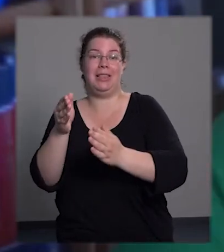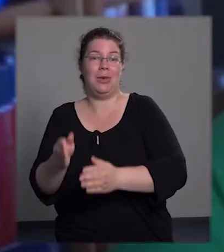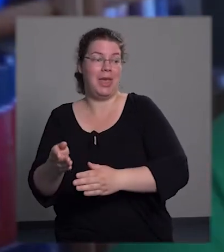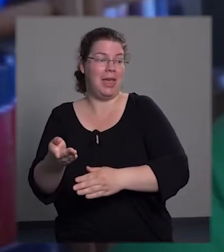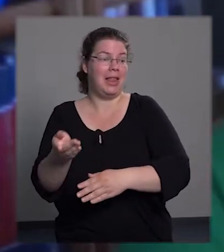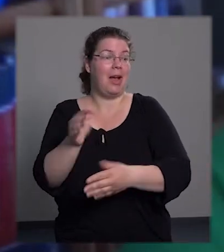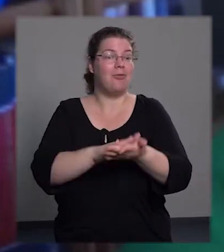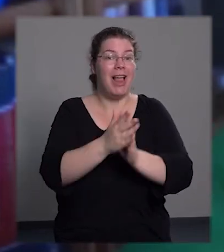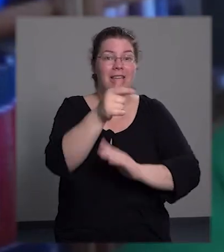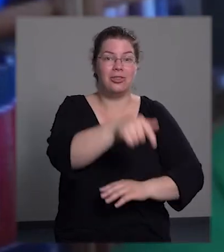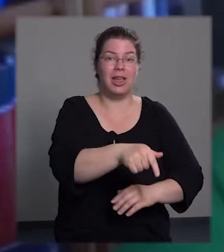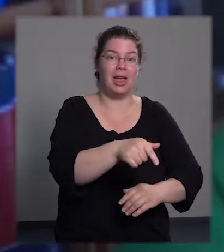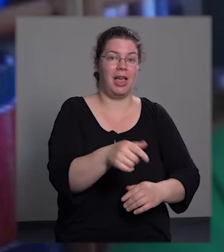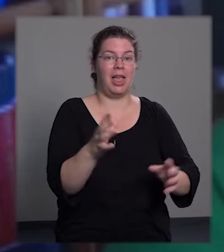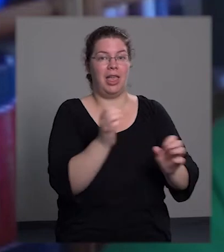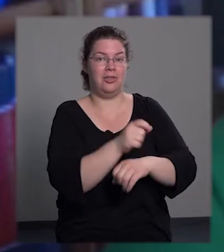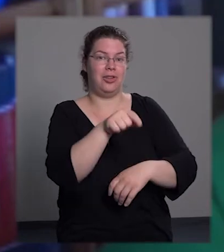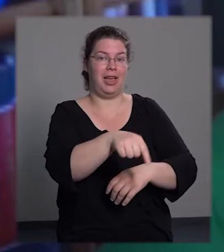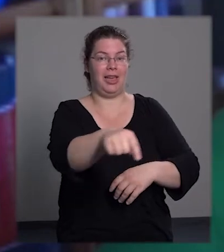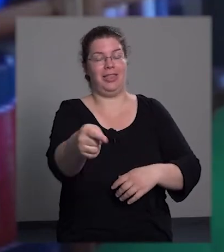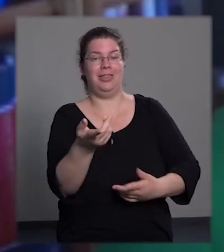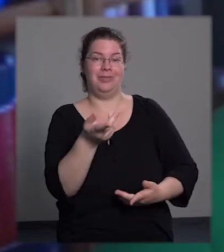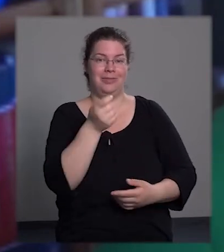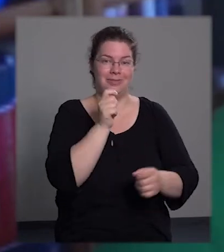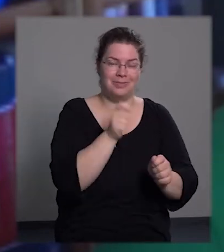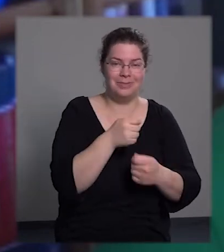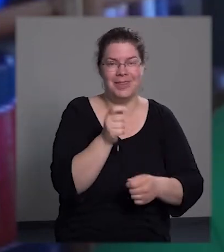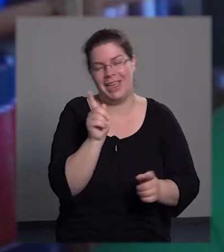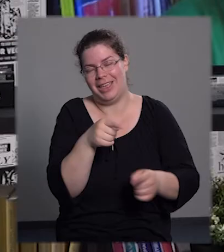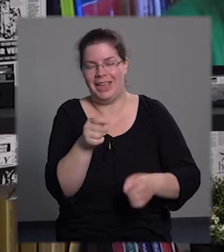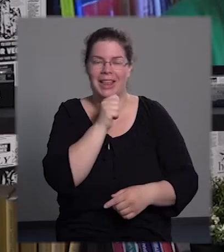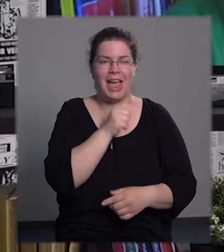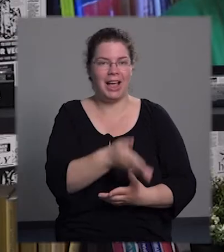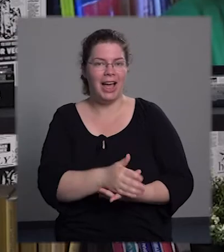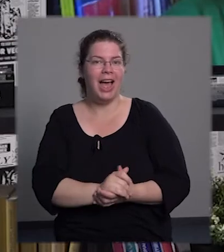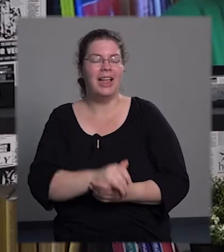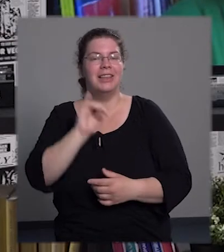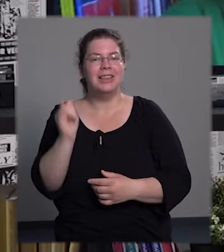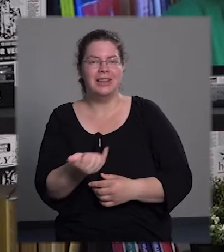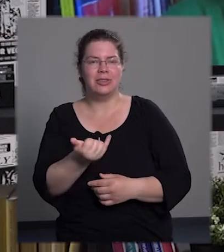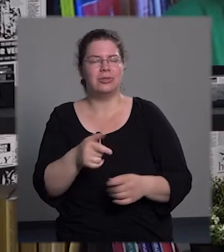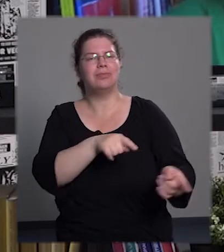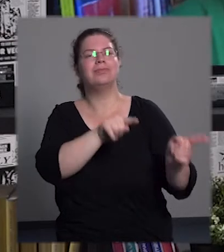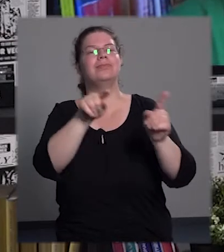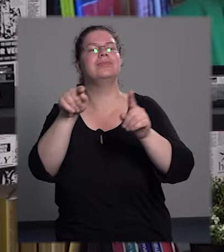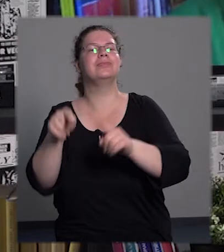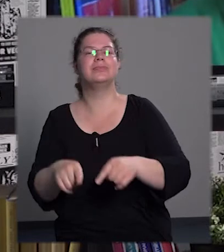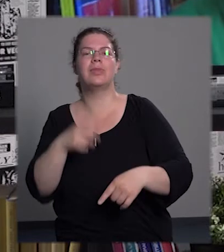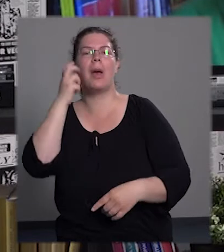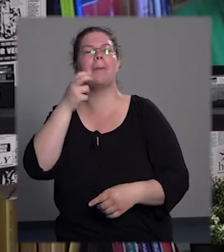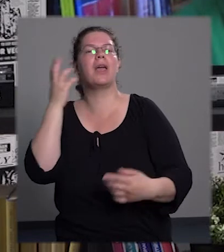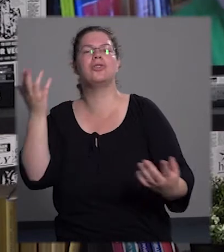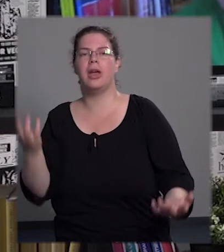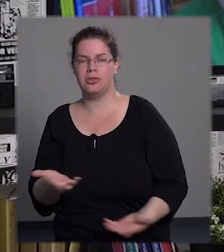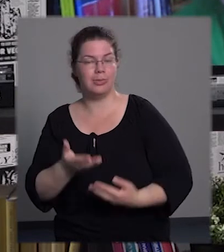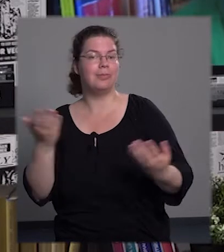esténként, de mégsem. És akkor itt jön a képbe Pest Erzsébet, hogy akkor térjünk rá, hogy akkor most akkor